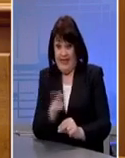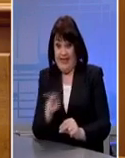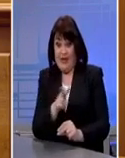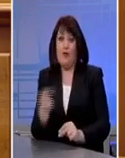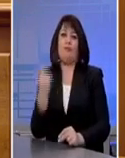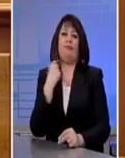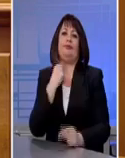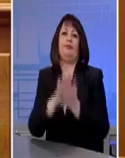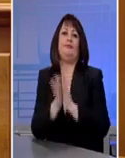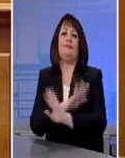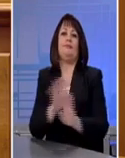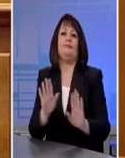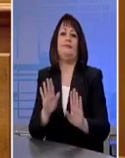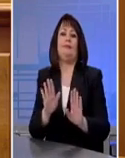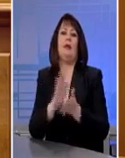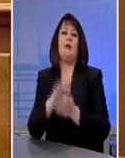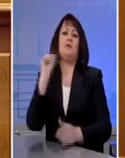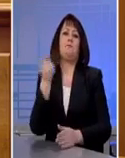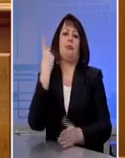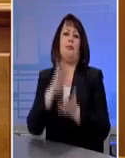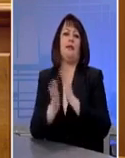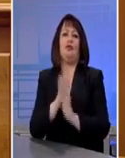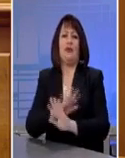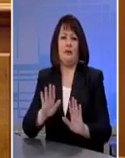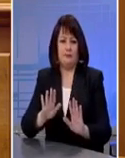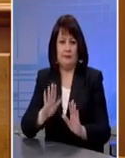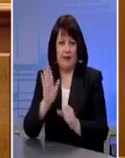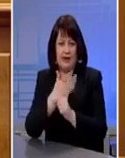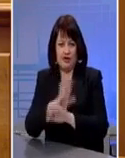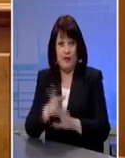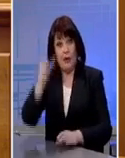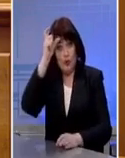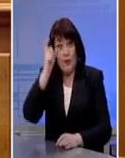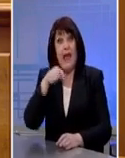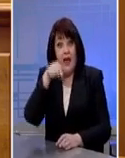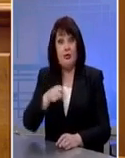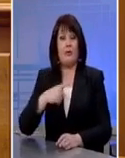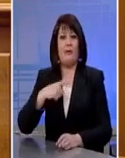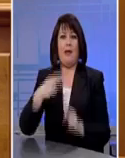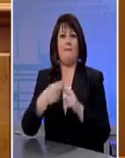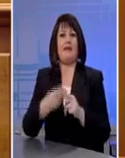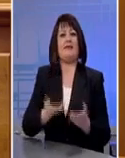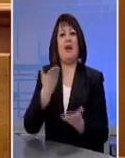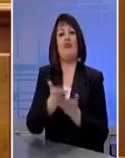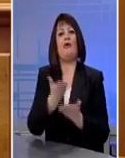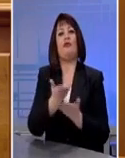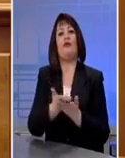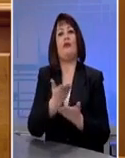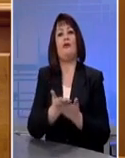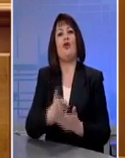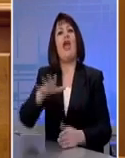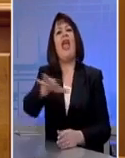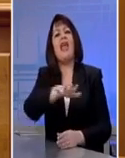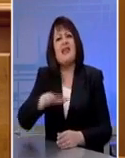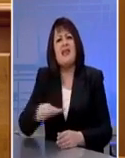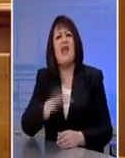χαμένα, καίγονται στο τζάκι αυτά τα ψηφίσματα. Αυτό περιμένει η Τουρκία για να θέσει επίσημα τις αξιώσεις της για Αιγαίο, για